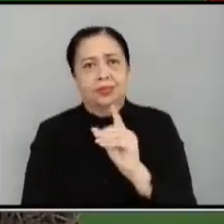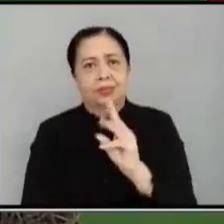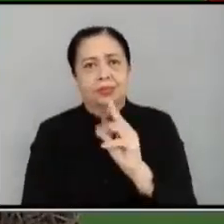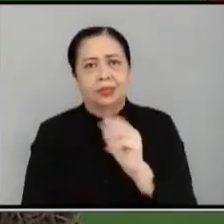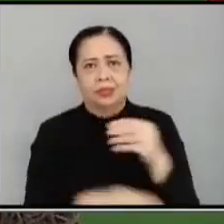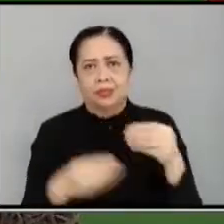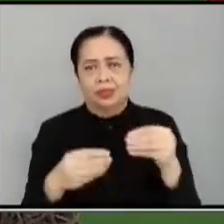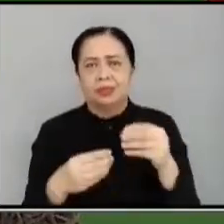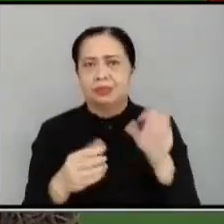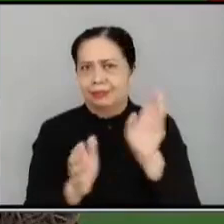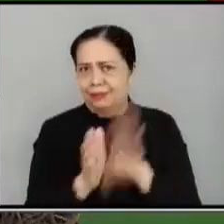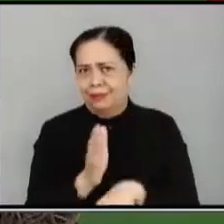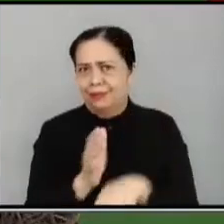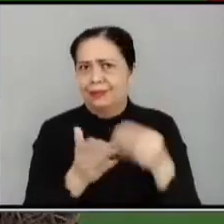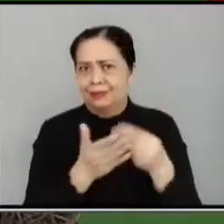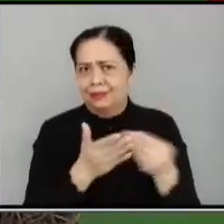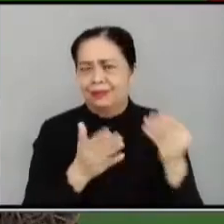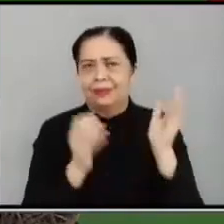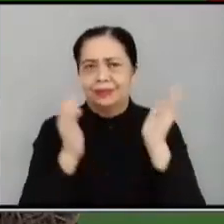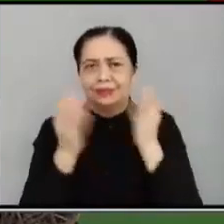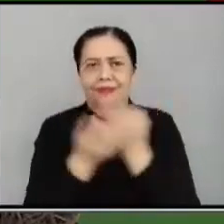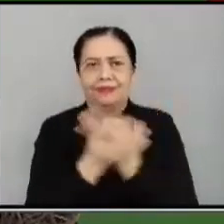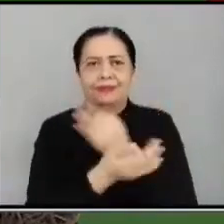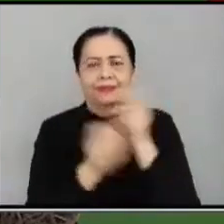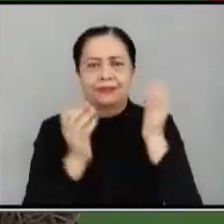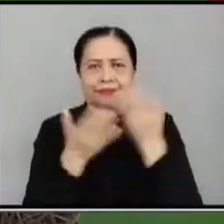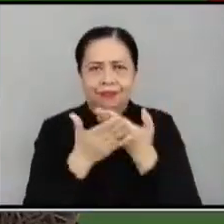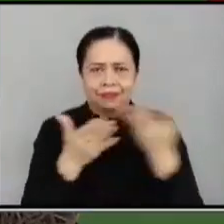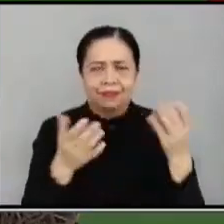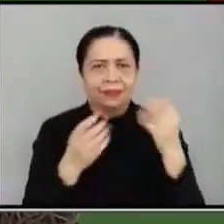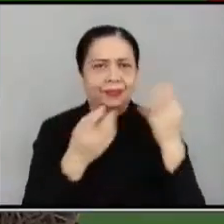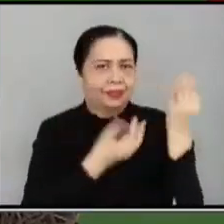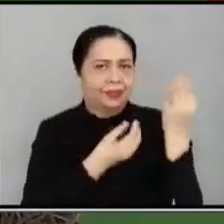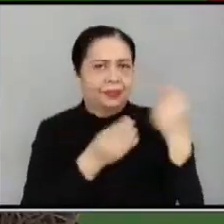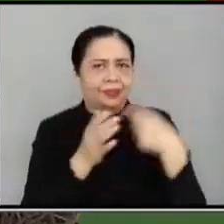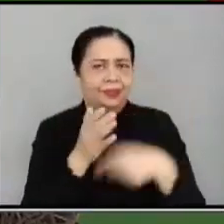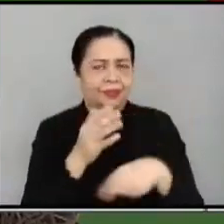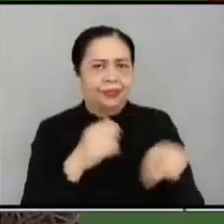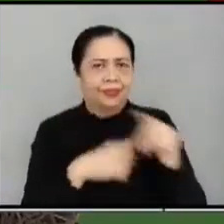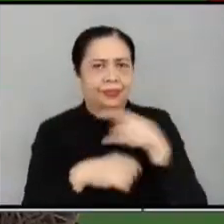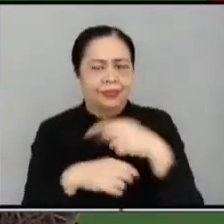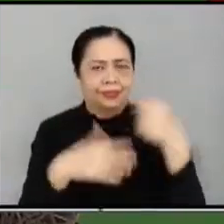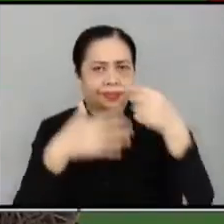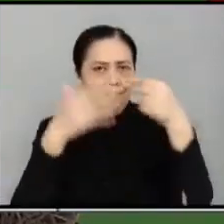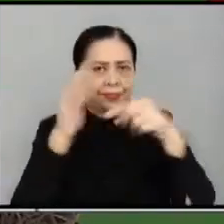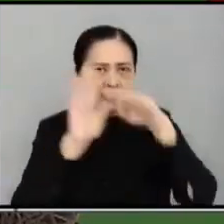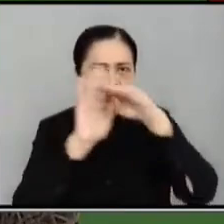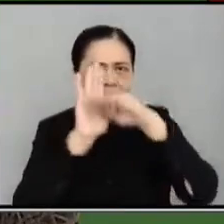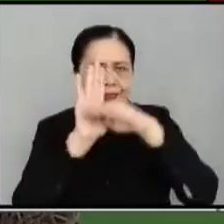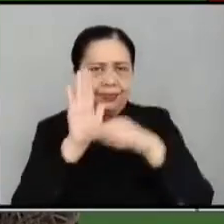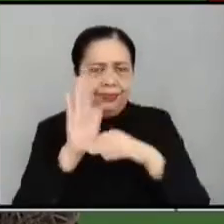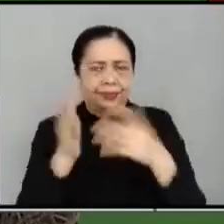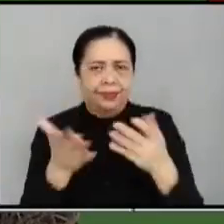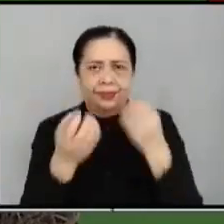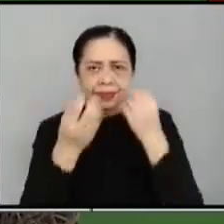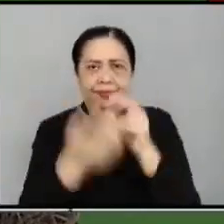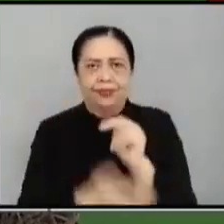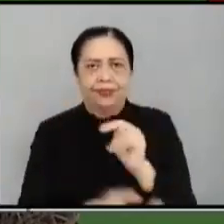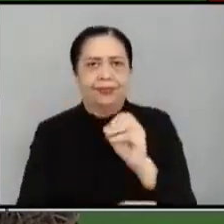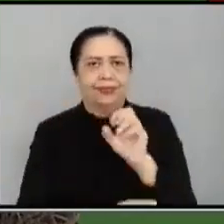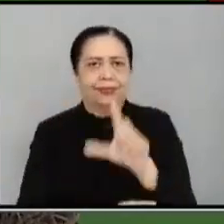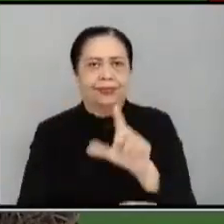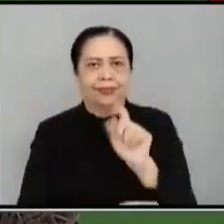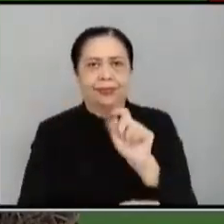abot kaya at mga sariwang produkto? Ang update sa presyo ng ilang pangunahing bilihin, alamin natin mula kay Noel Talakay